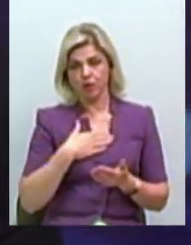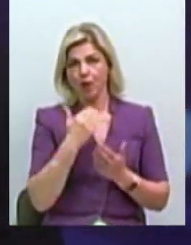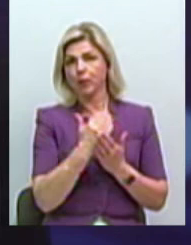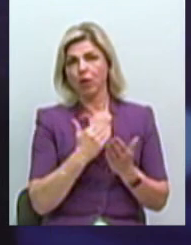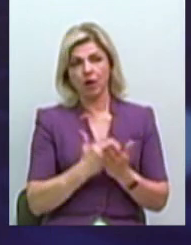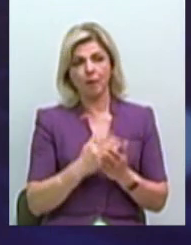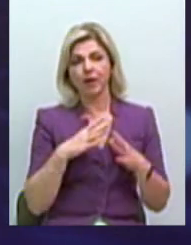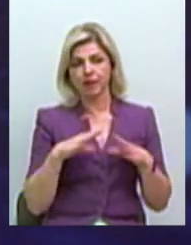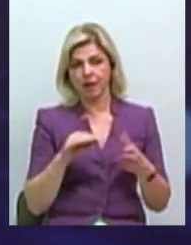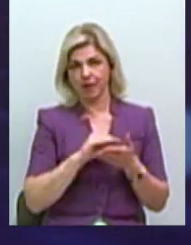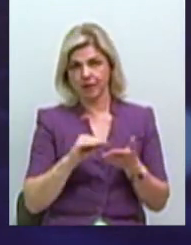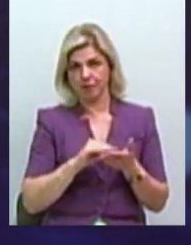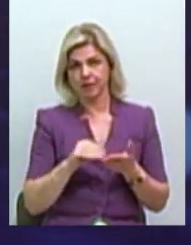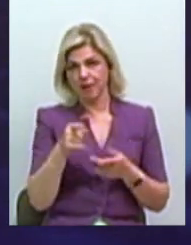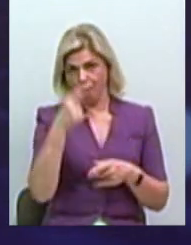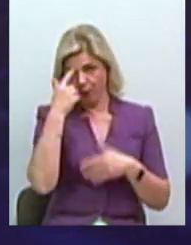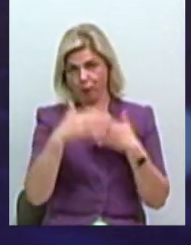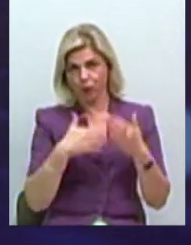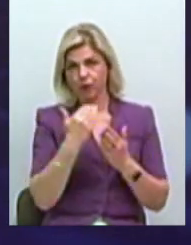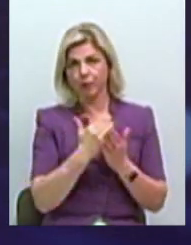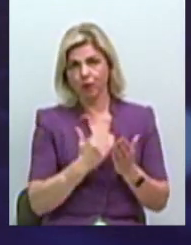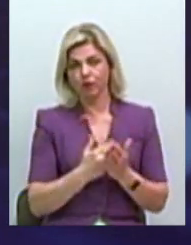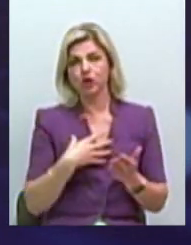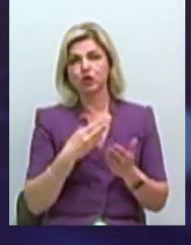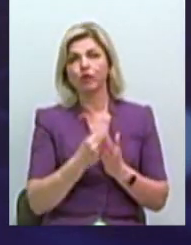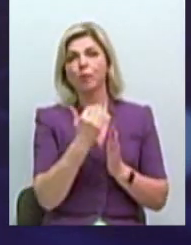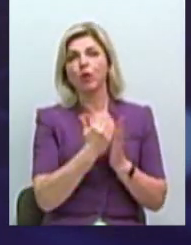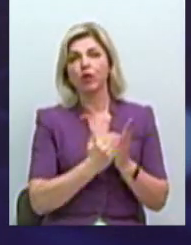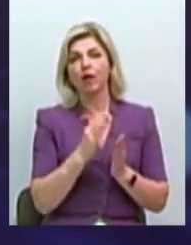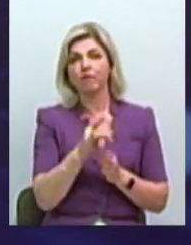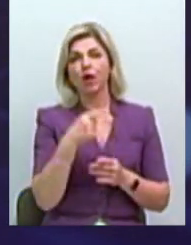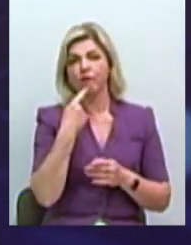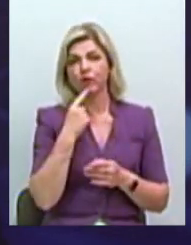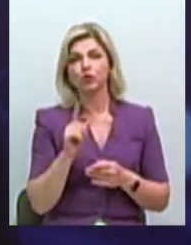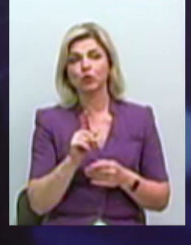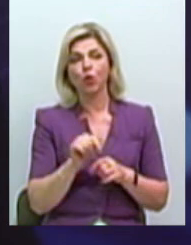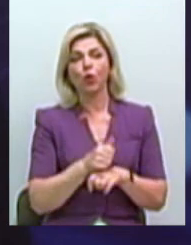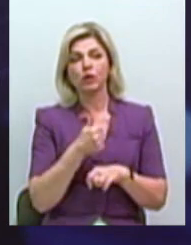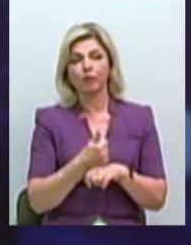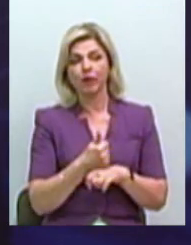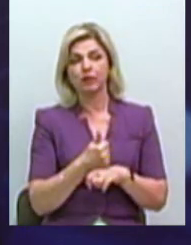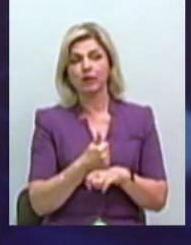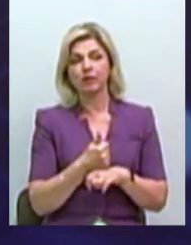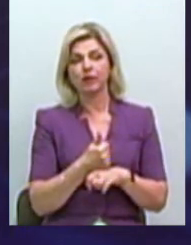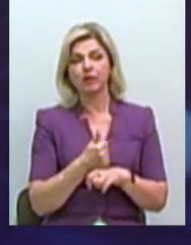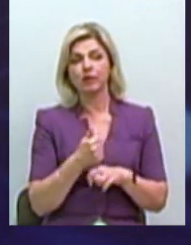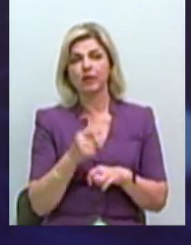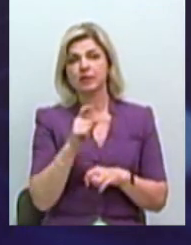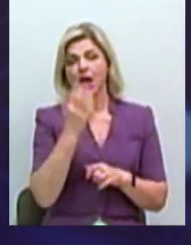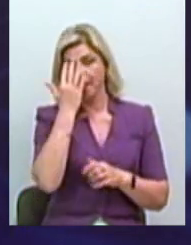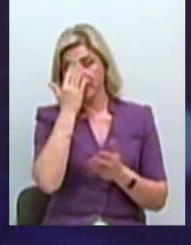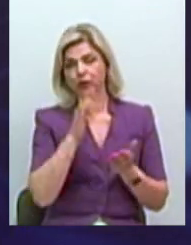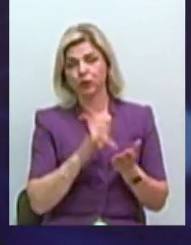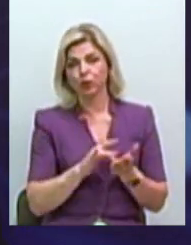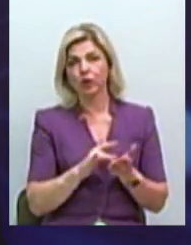програму. Добре. В своїй програмі ви говорите, що головним ставите за мету за